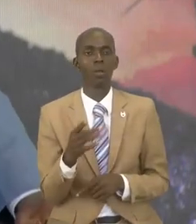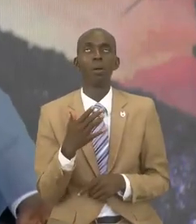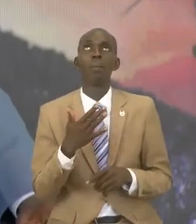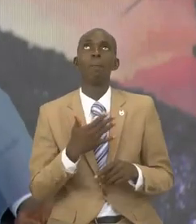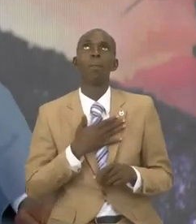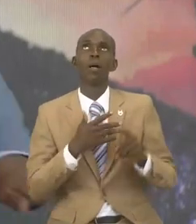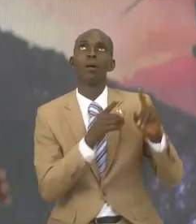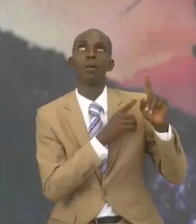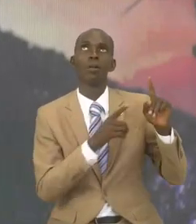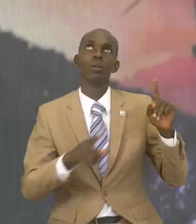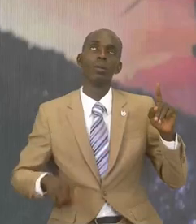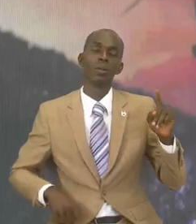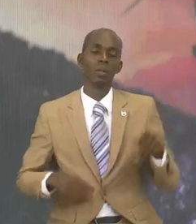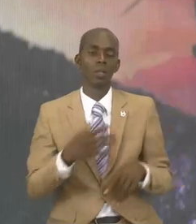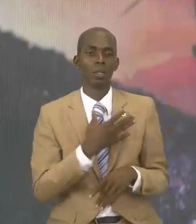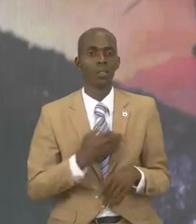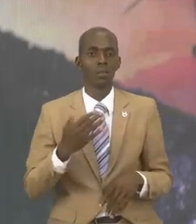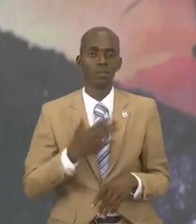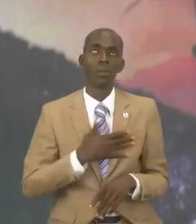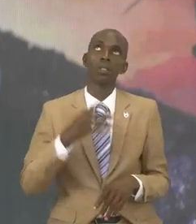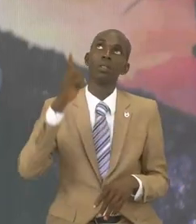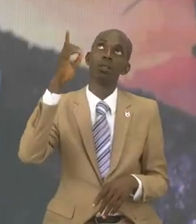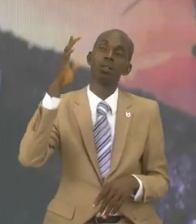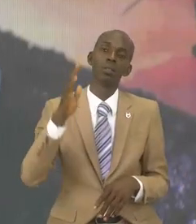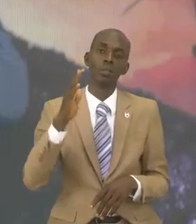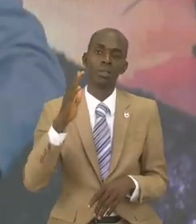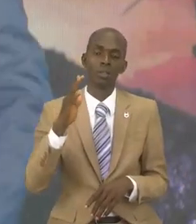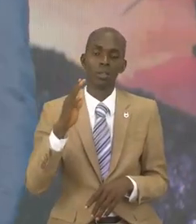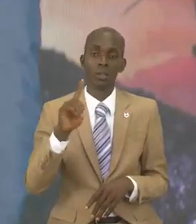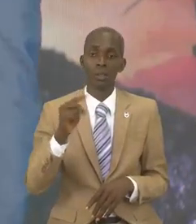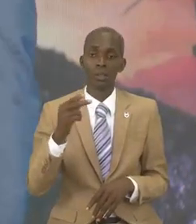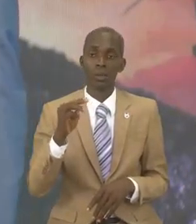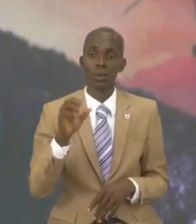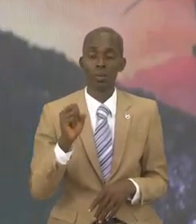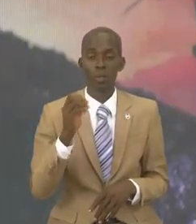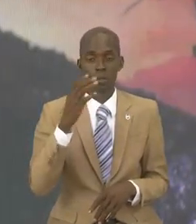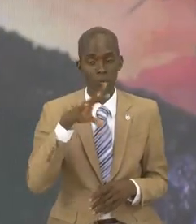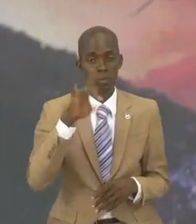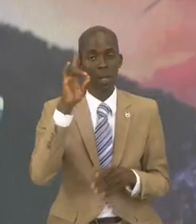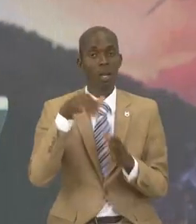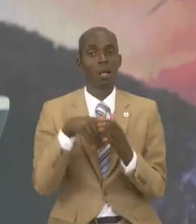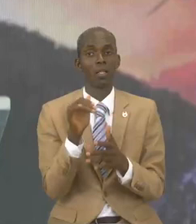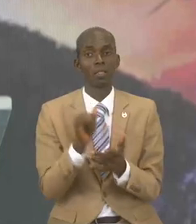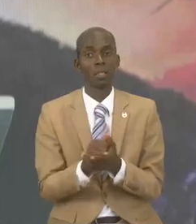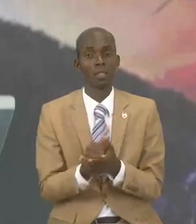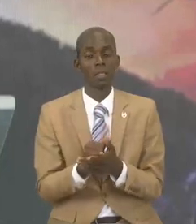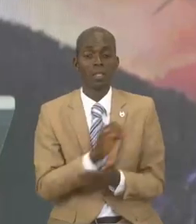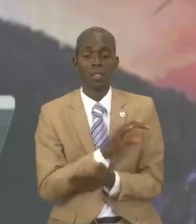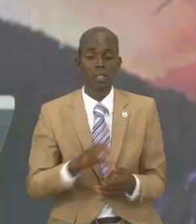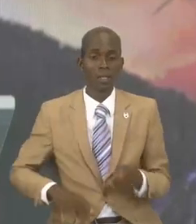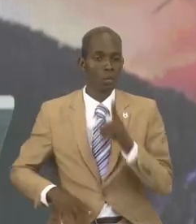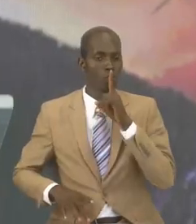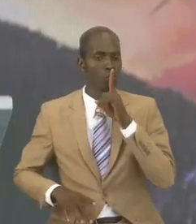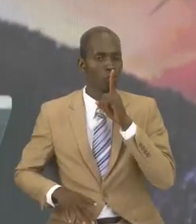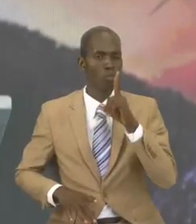Mon Seigneur et mon Dieu. Il a reconnu, il a réalisé